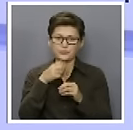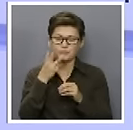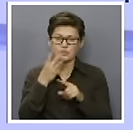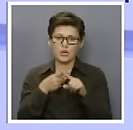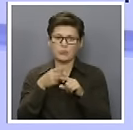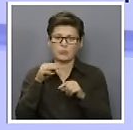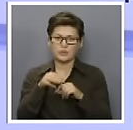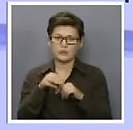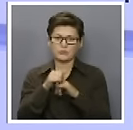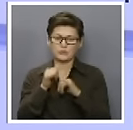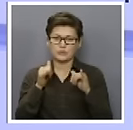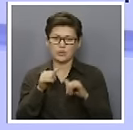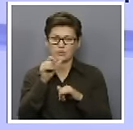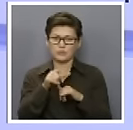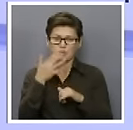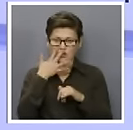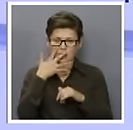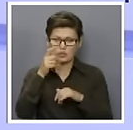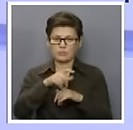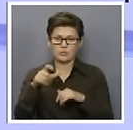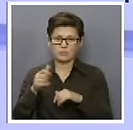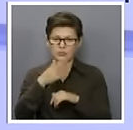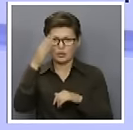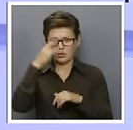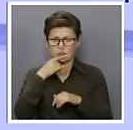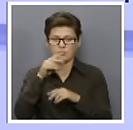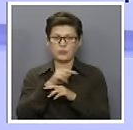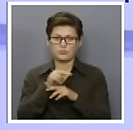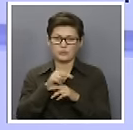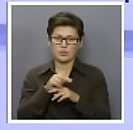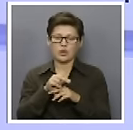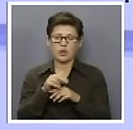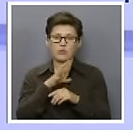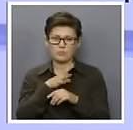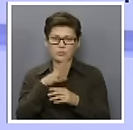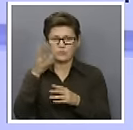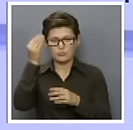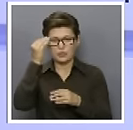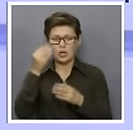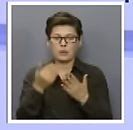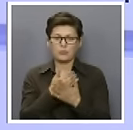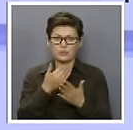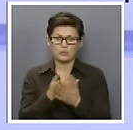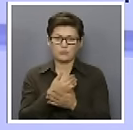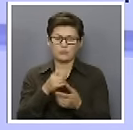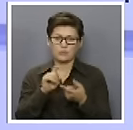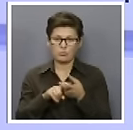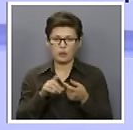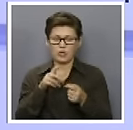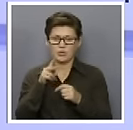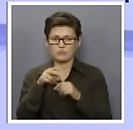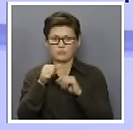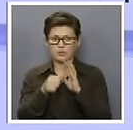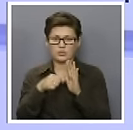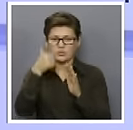3,5 мыңнан аса кісі шетелдің азаматтары біздің Қазақстанда емделіп болып есептелетін болсақ, бұл енді ақпарат бойынша биылғы